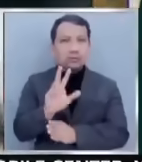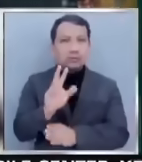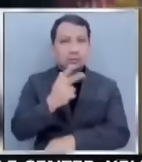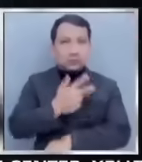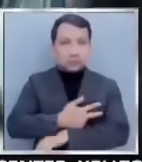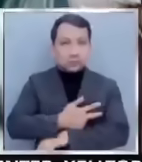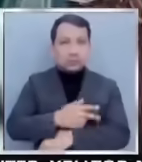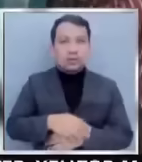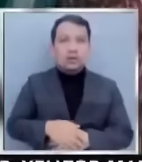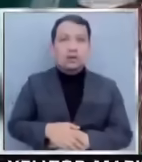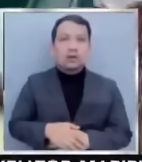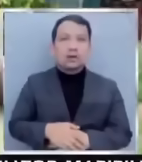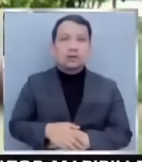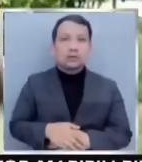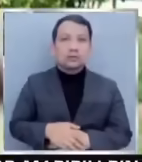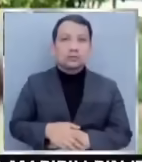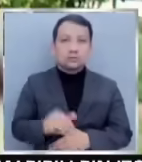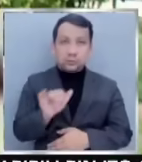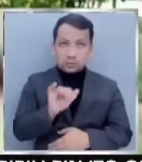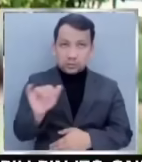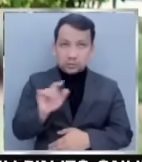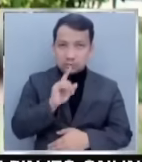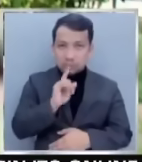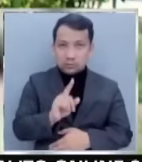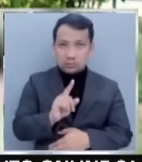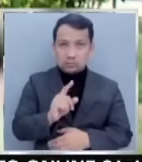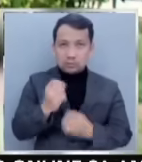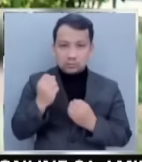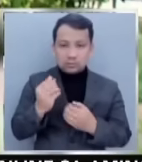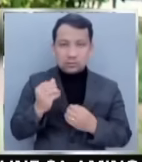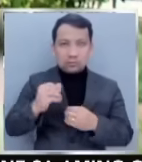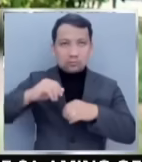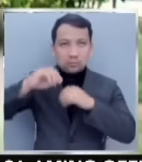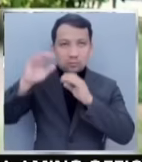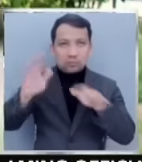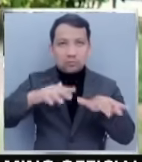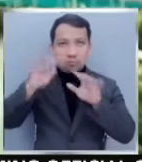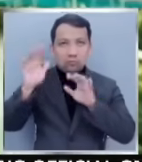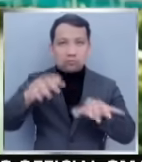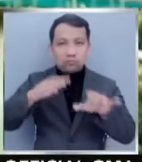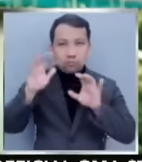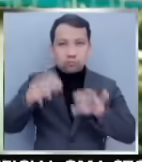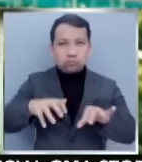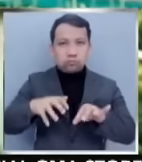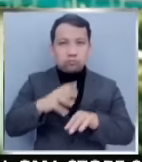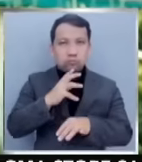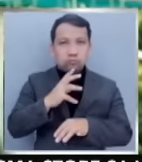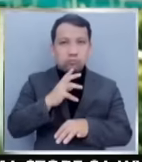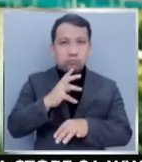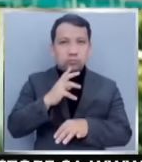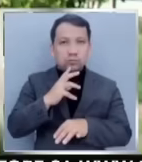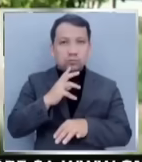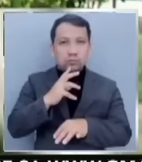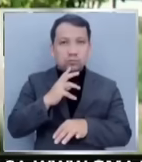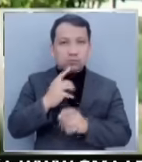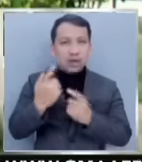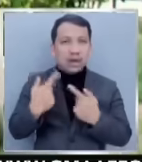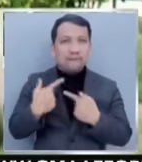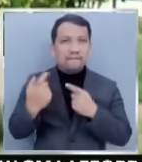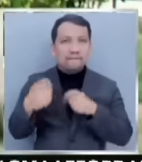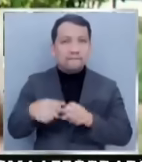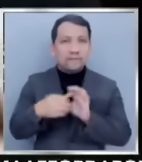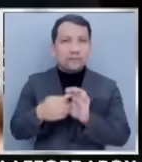So, siyempre, maraming na maibubuhos yan na tubig, may epekto yun sa